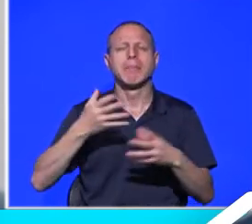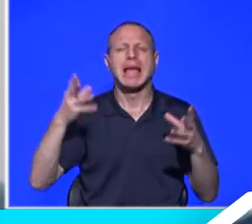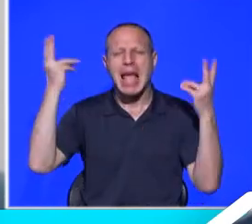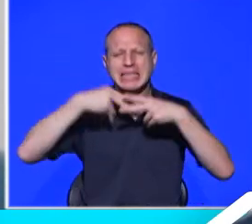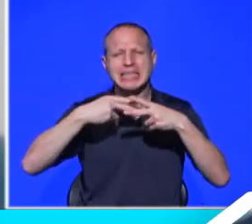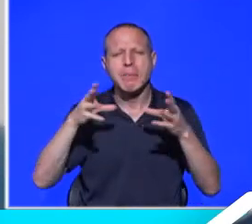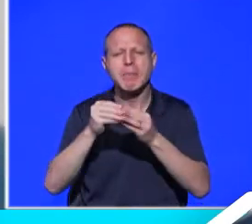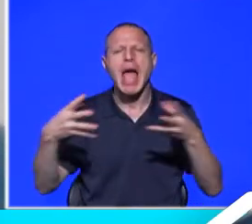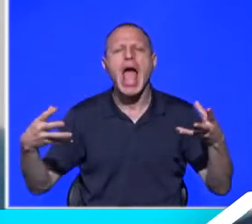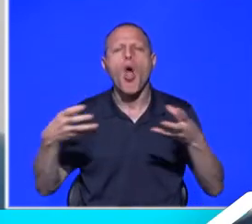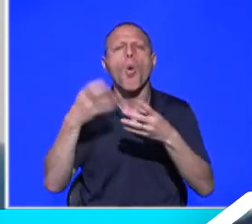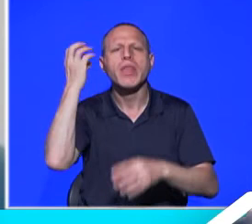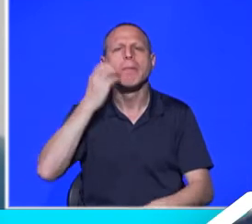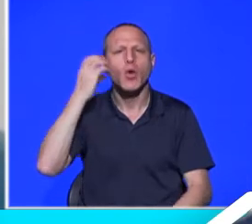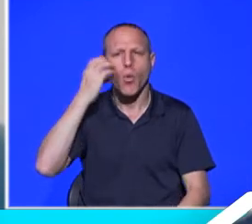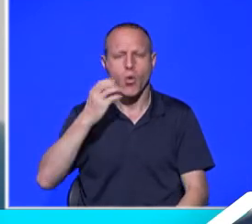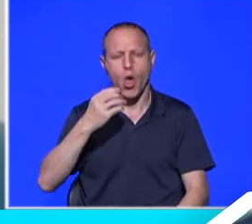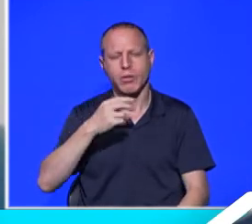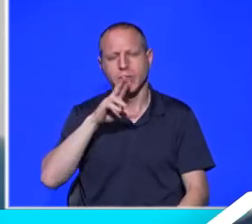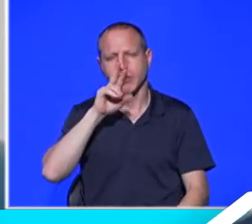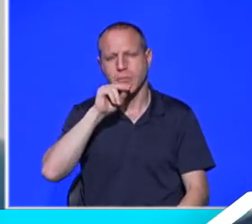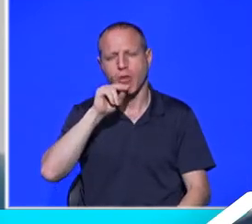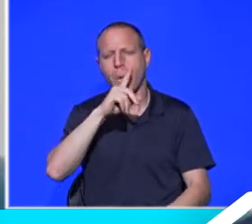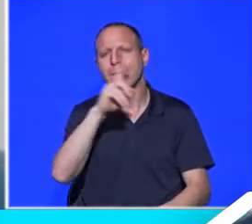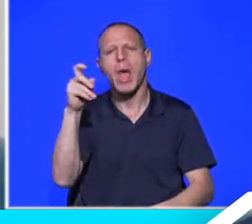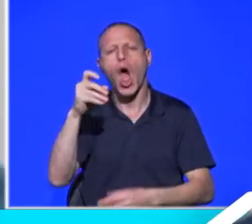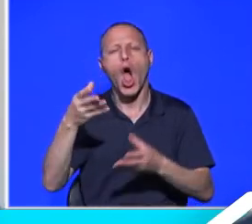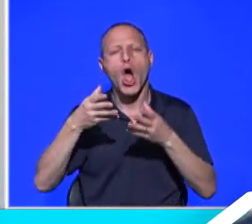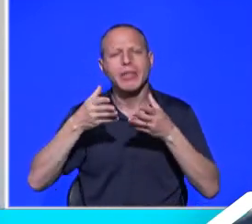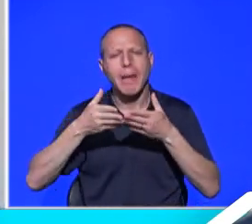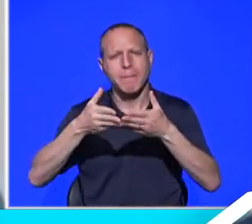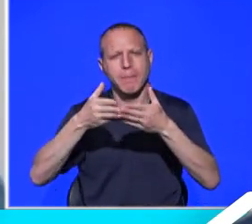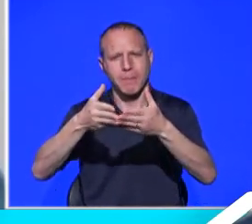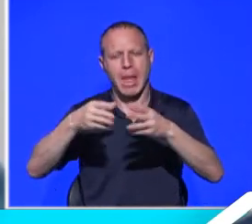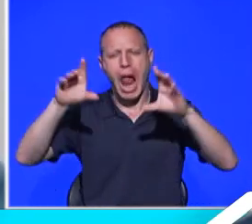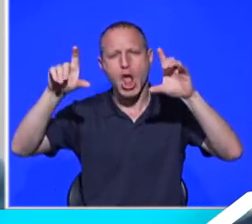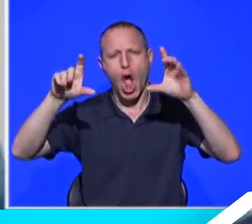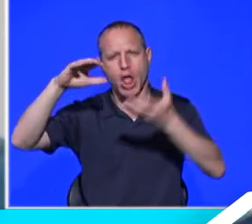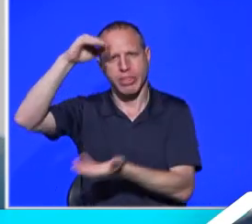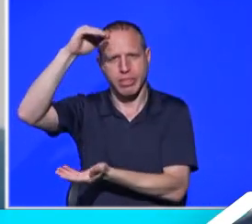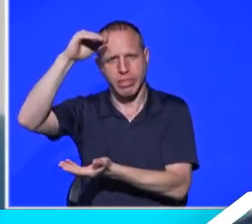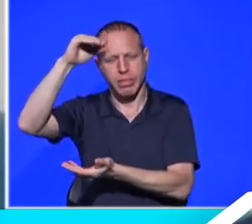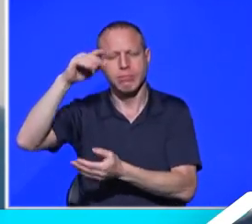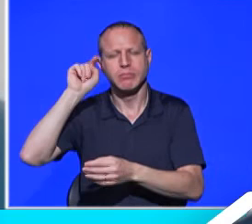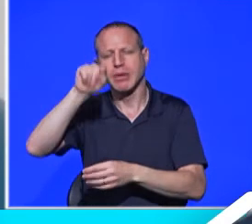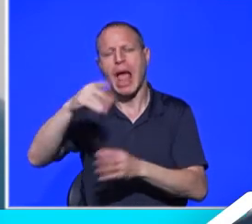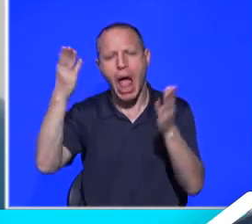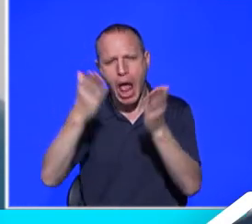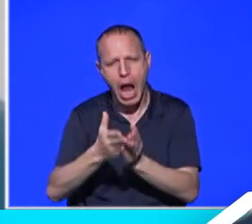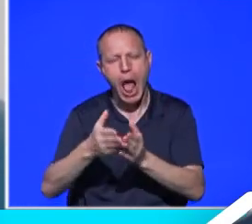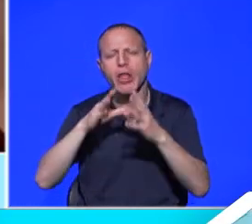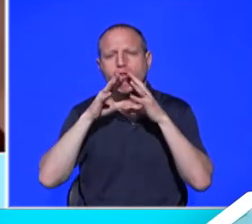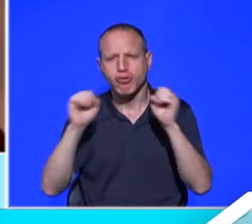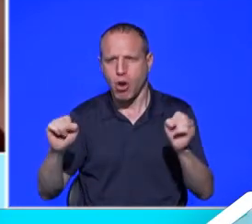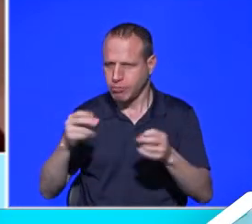קודמות, אנחנו מדברים על מאות מחליות שתגענה, גם מפרץ אילת, גם בנמלי אשדוד, באשקלון. אז כדאי